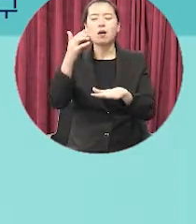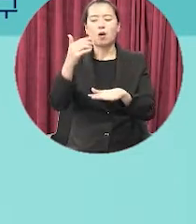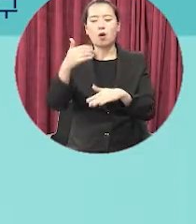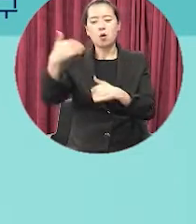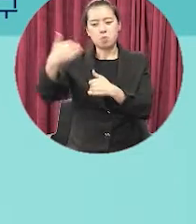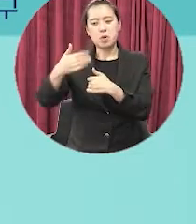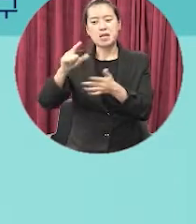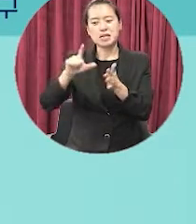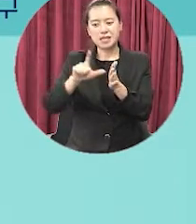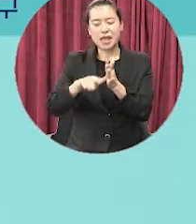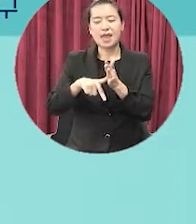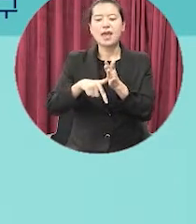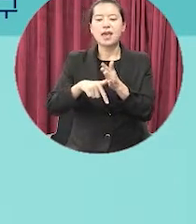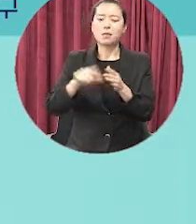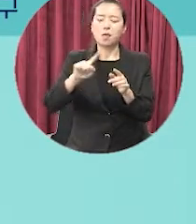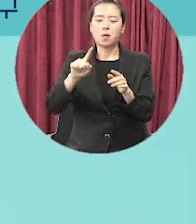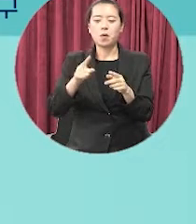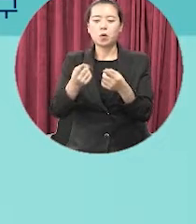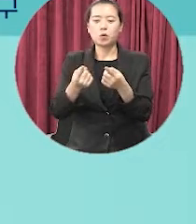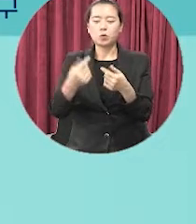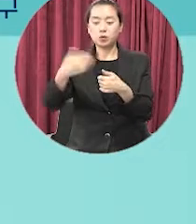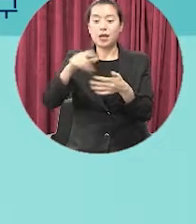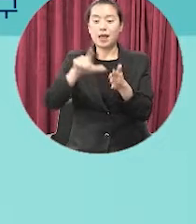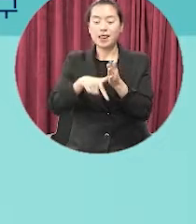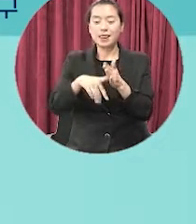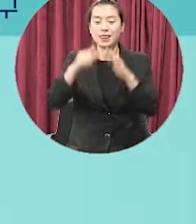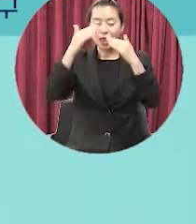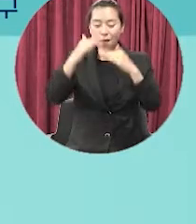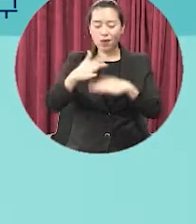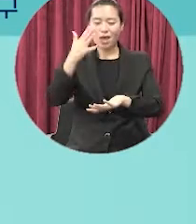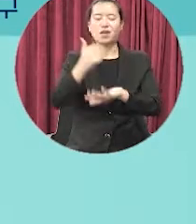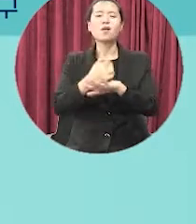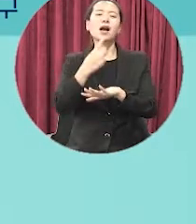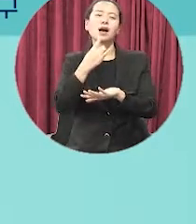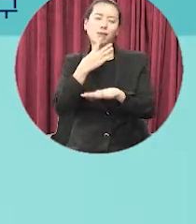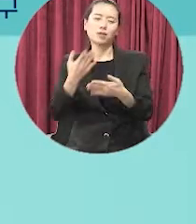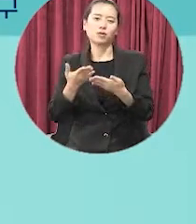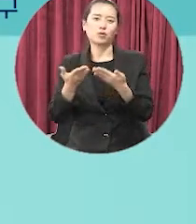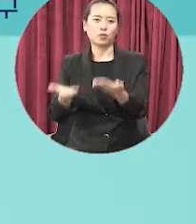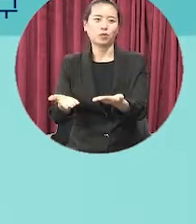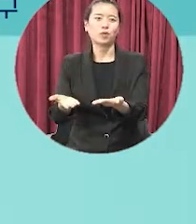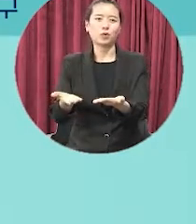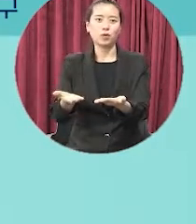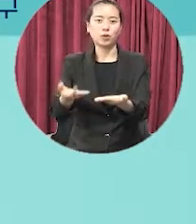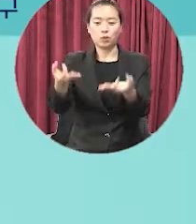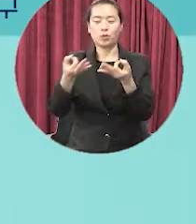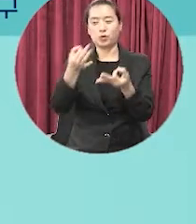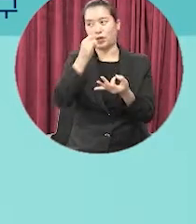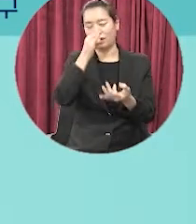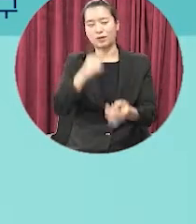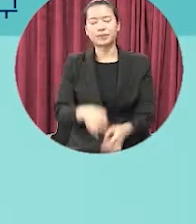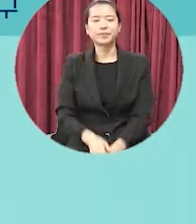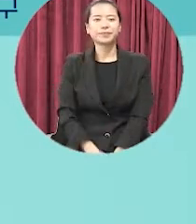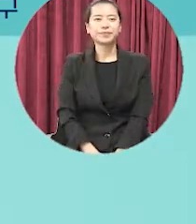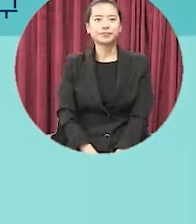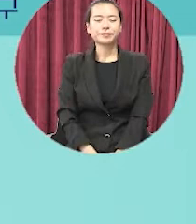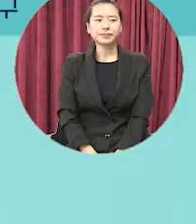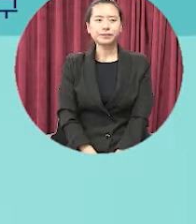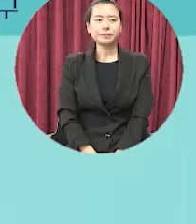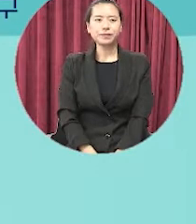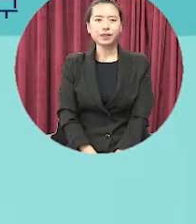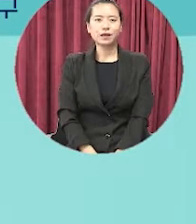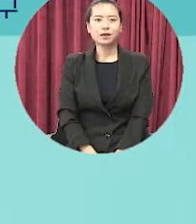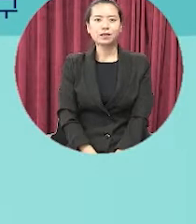분석된 결과만 나오는 것이기 때문에 이런 그 데이터의 익명성 으 국제선 이 명성은